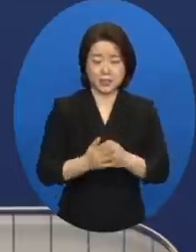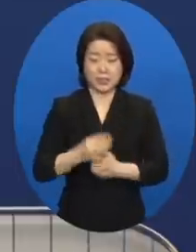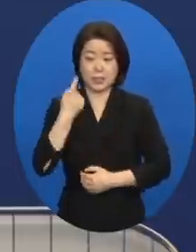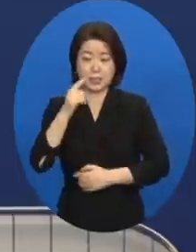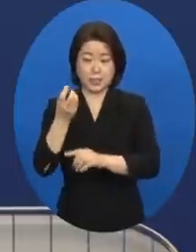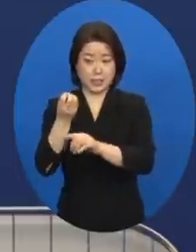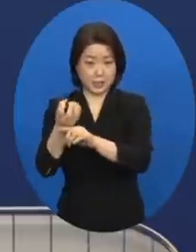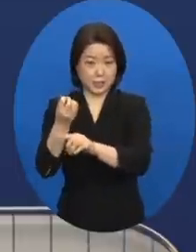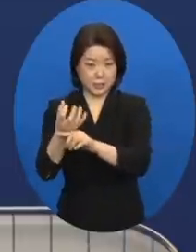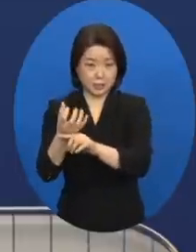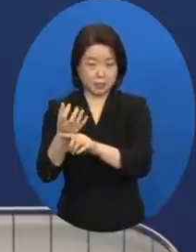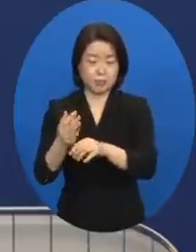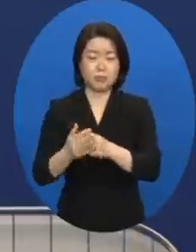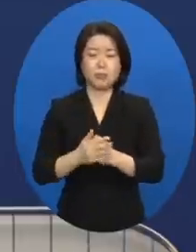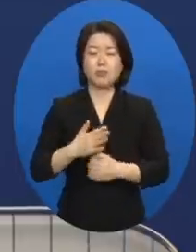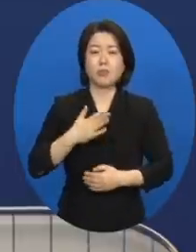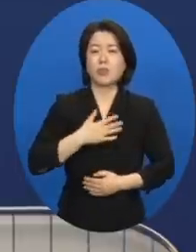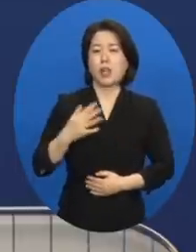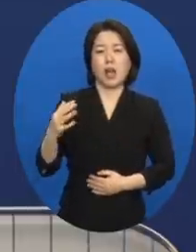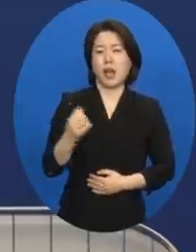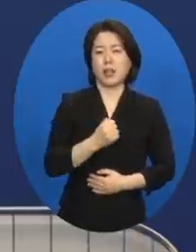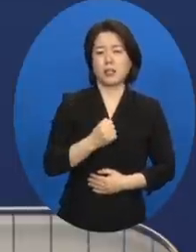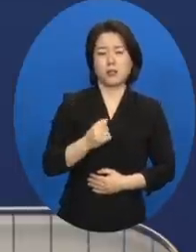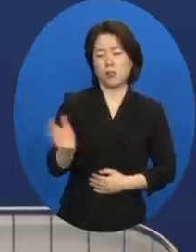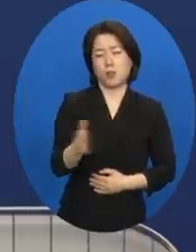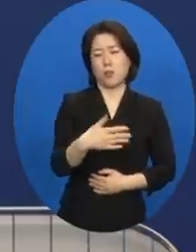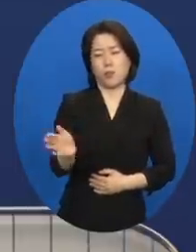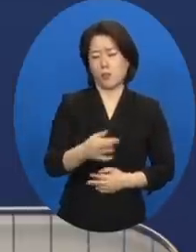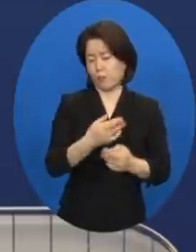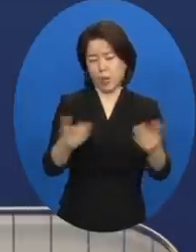금, 내게 없다.